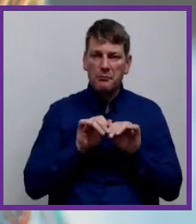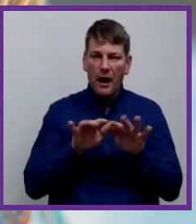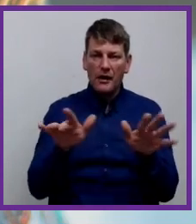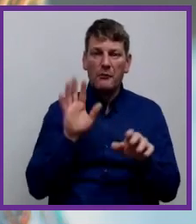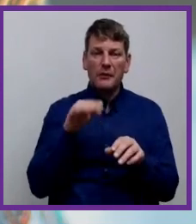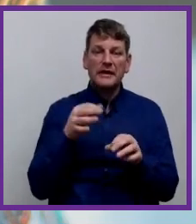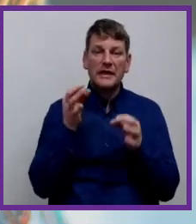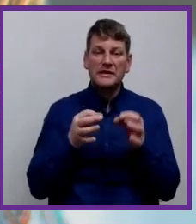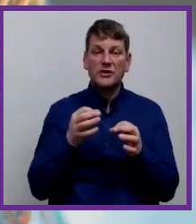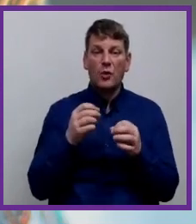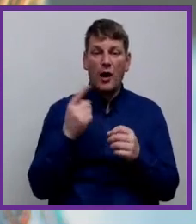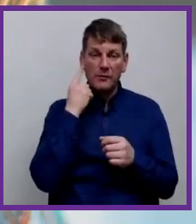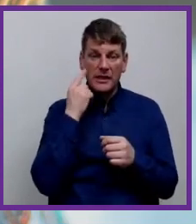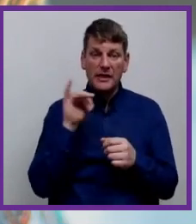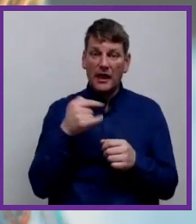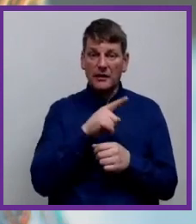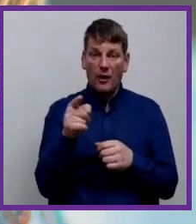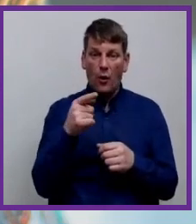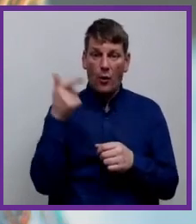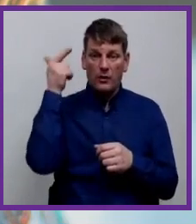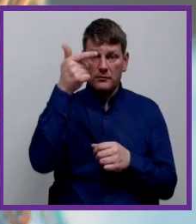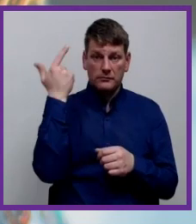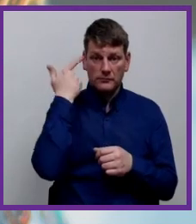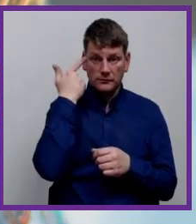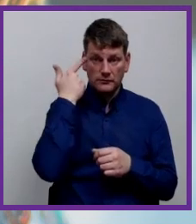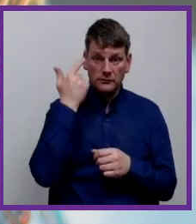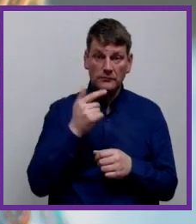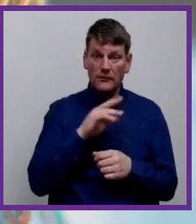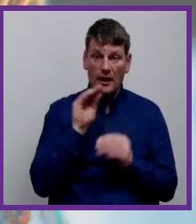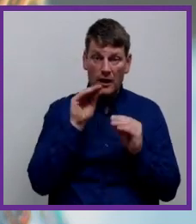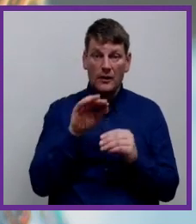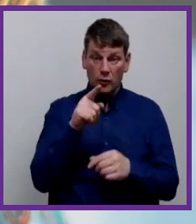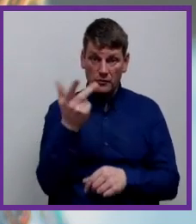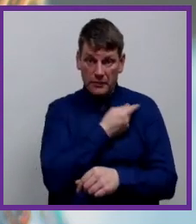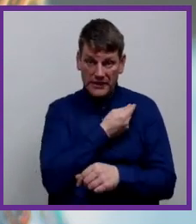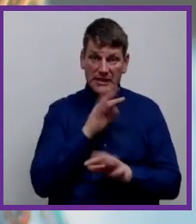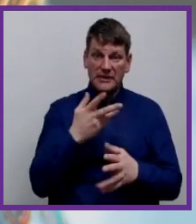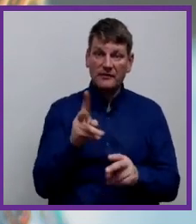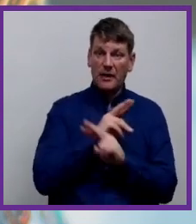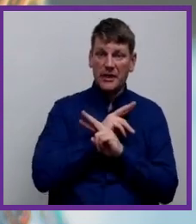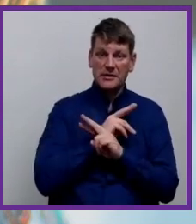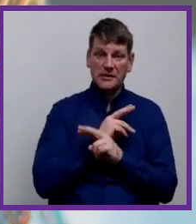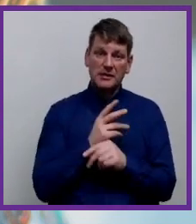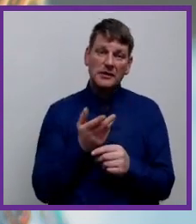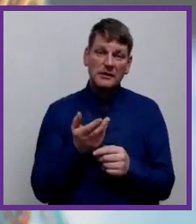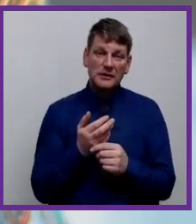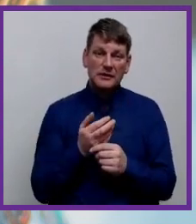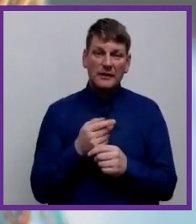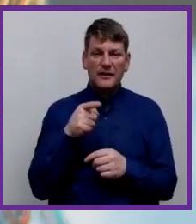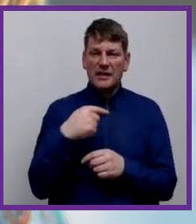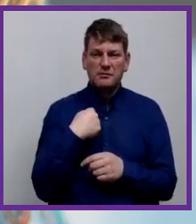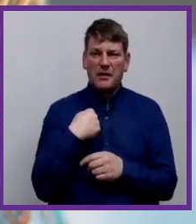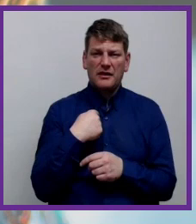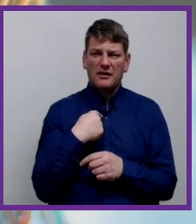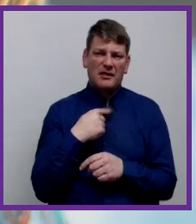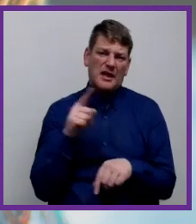kad no sērijas, ja tev nepieliek, apmēram ierodas pie deniņiem, vai tu līdz špricēsies vai mirs, nu tad, nu, tas man